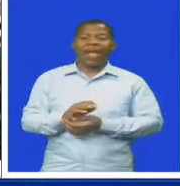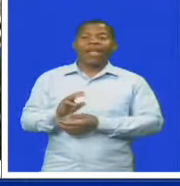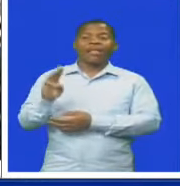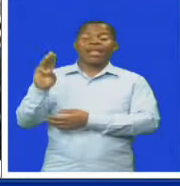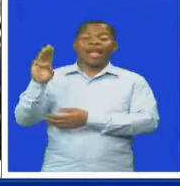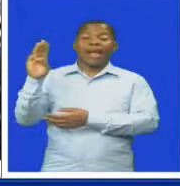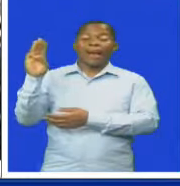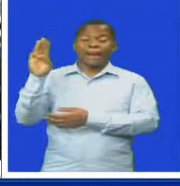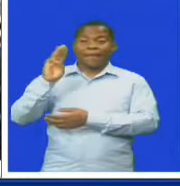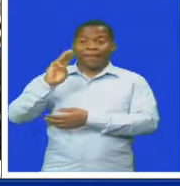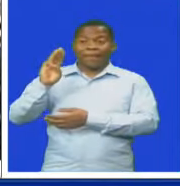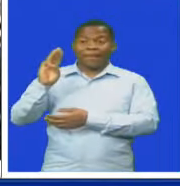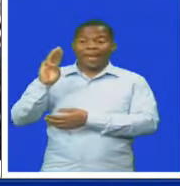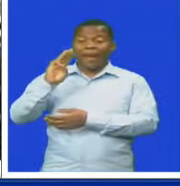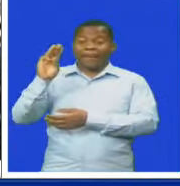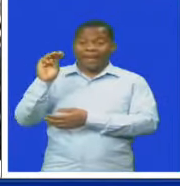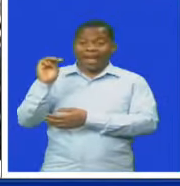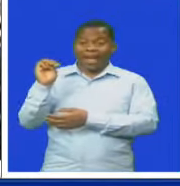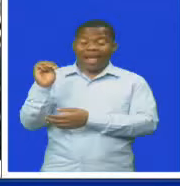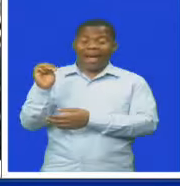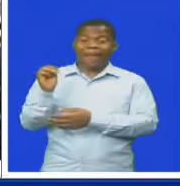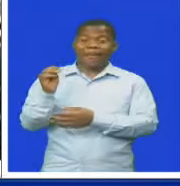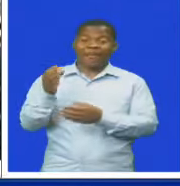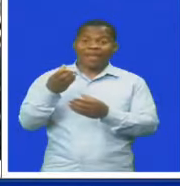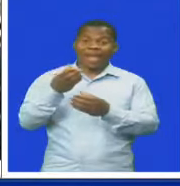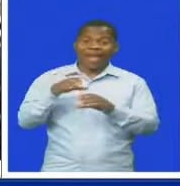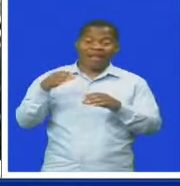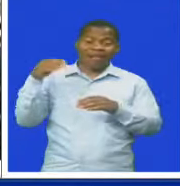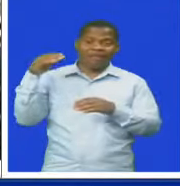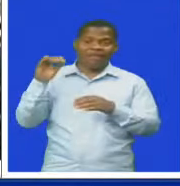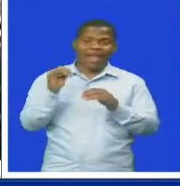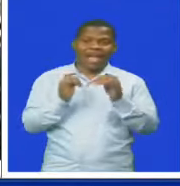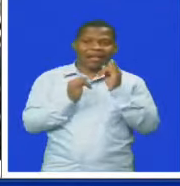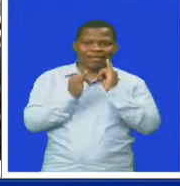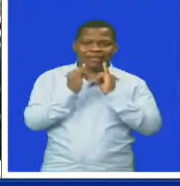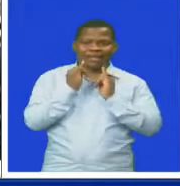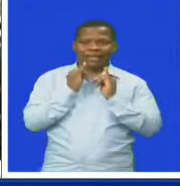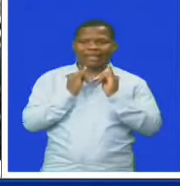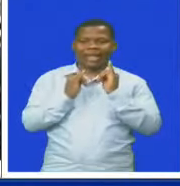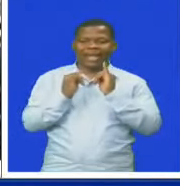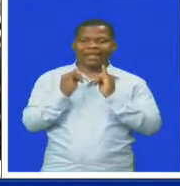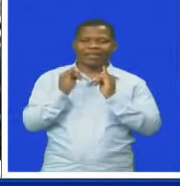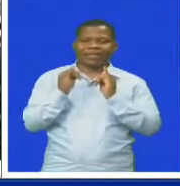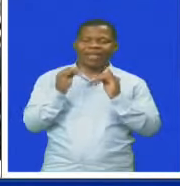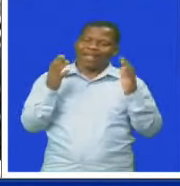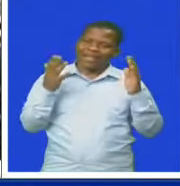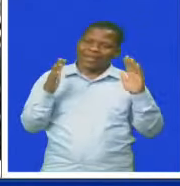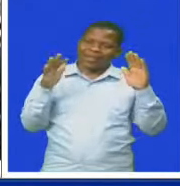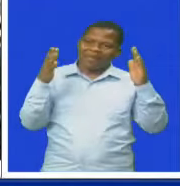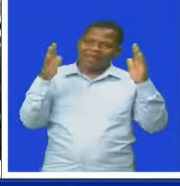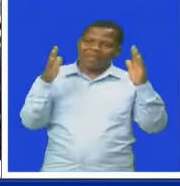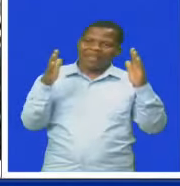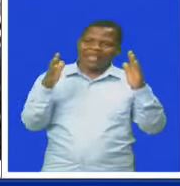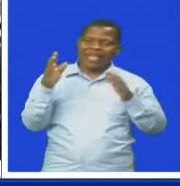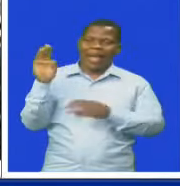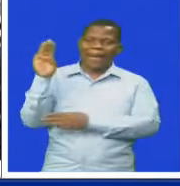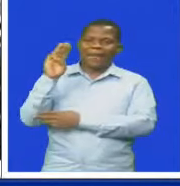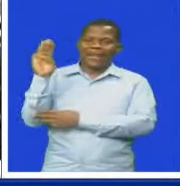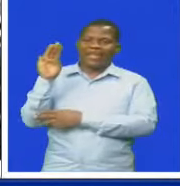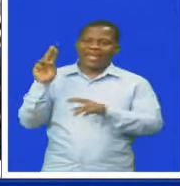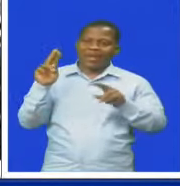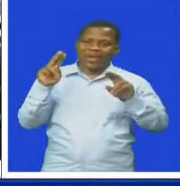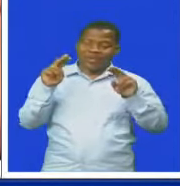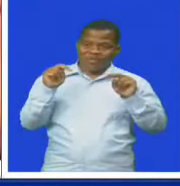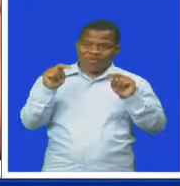Netanyahu sowuhalalisele likhethwa lamengameli even leMelika Joe Biden nelisekela lakhe Kamala Harris ngekuphumelela elikhethweni.